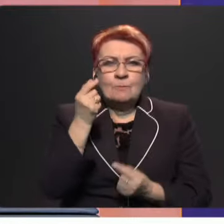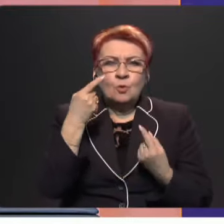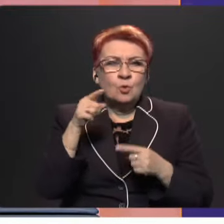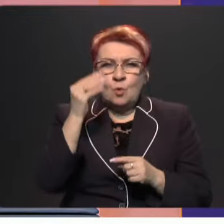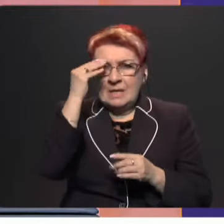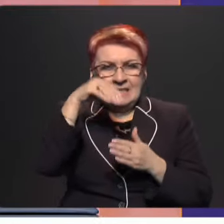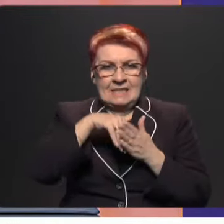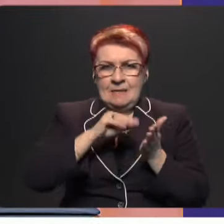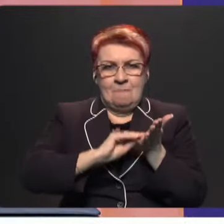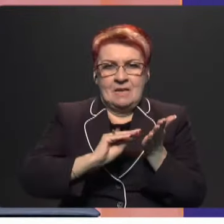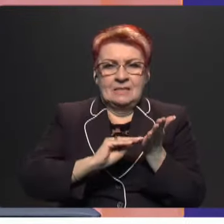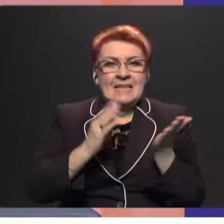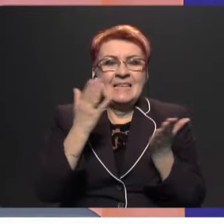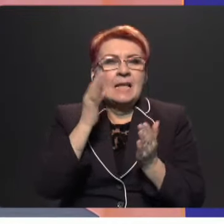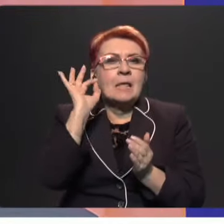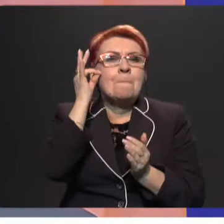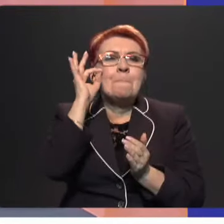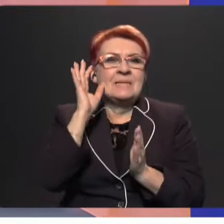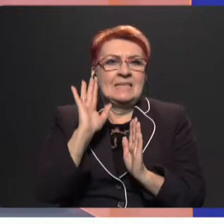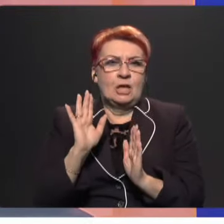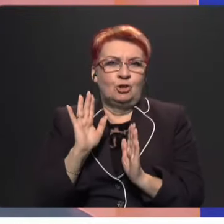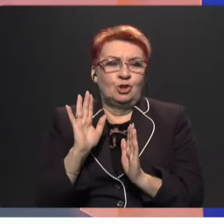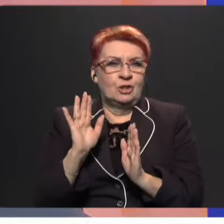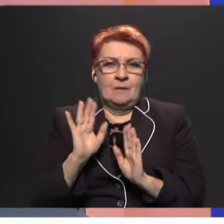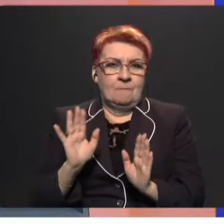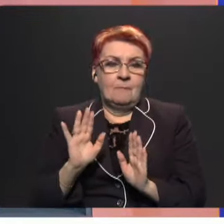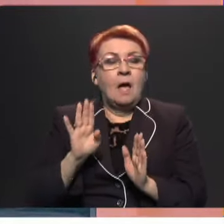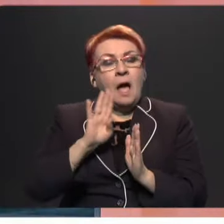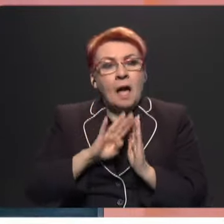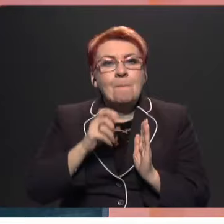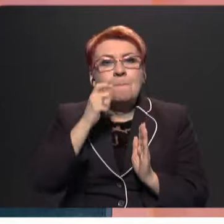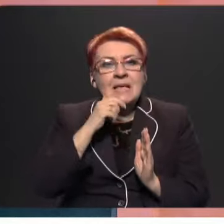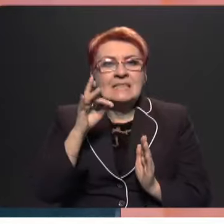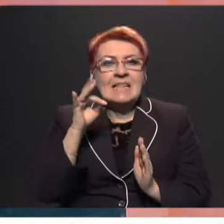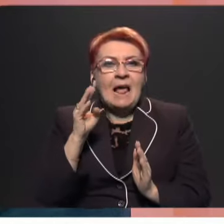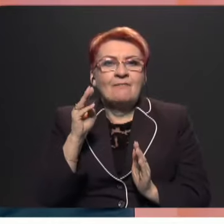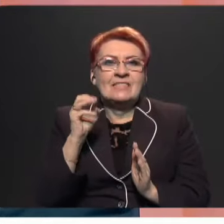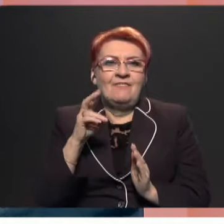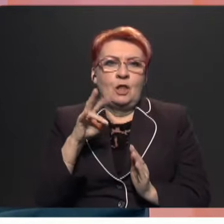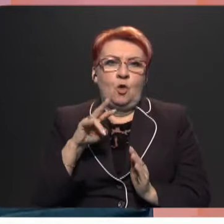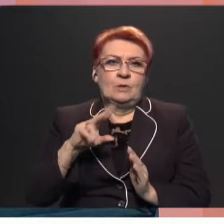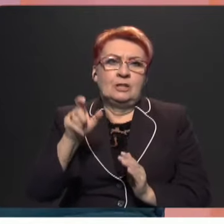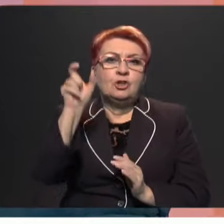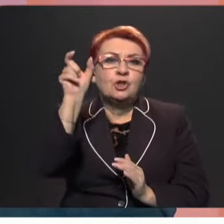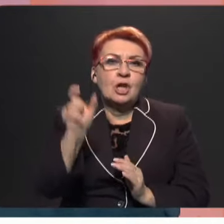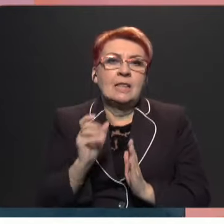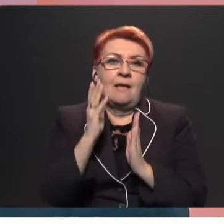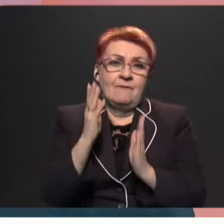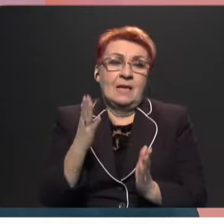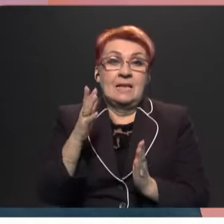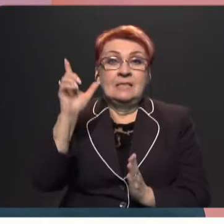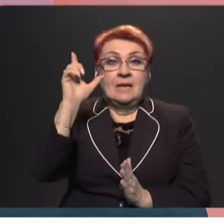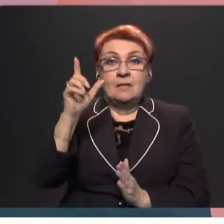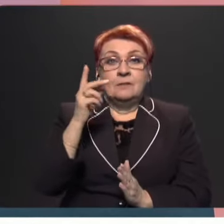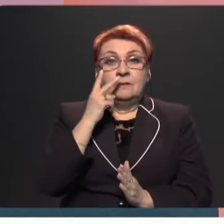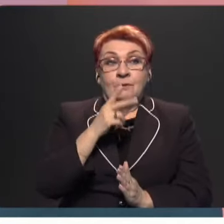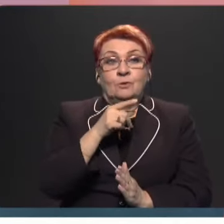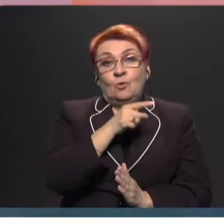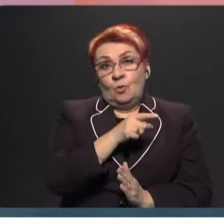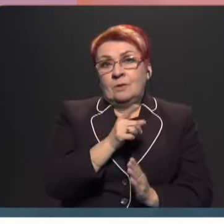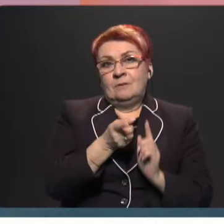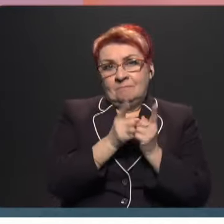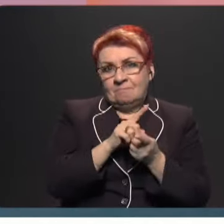смысл. Не с каким-то психическим отклонением, а именно с безнравственностью. И если Господь видит, что ты не безнадежен,